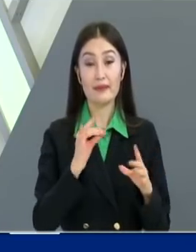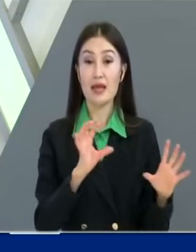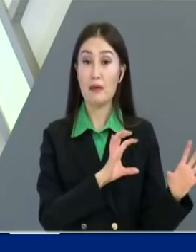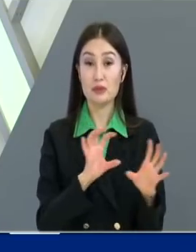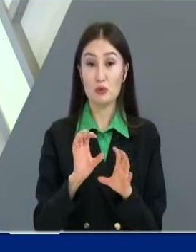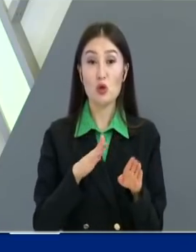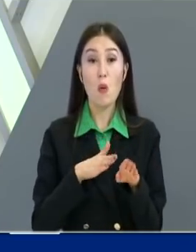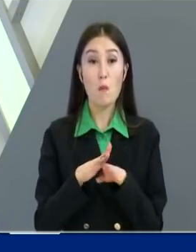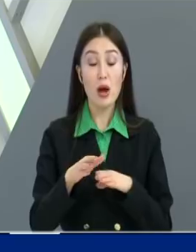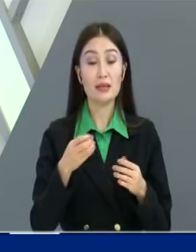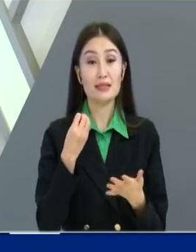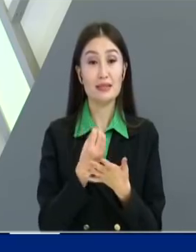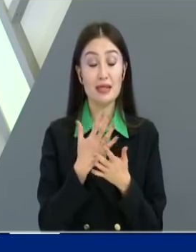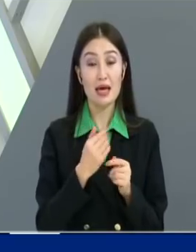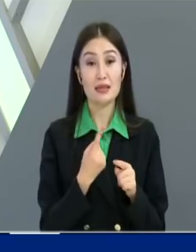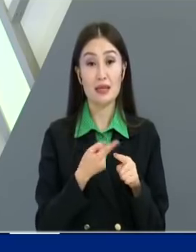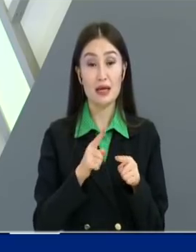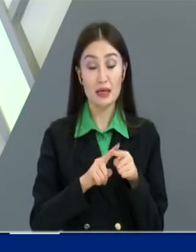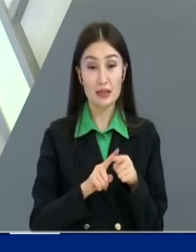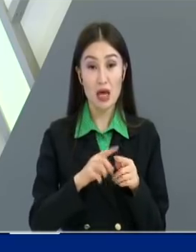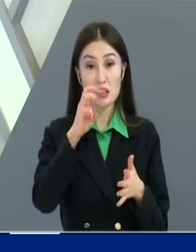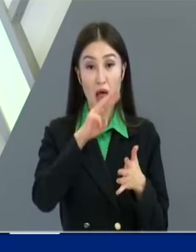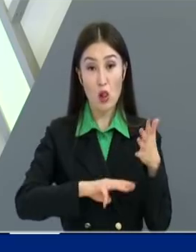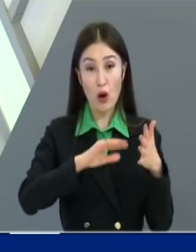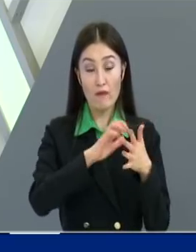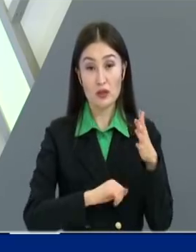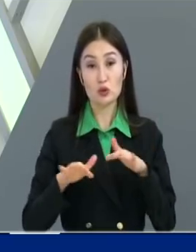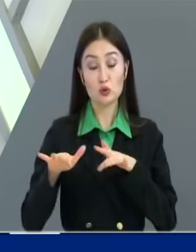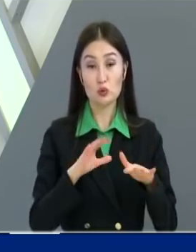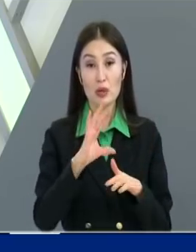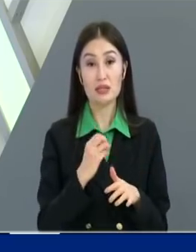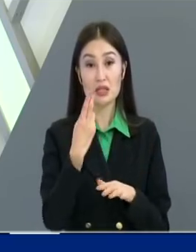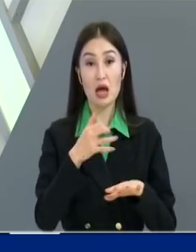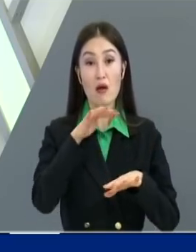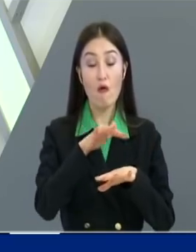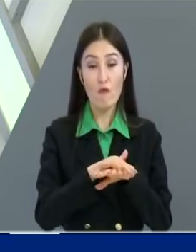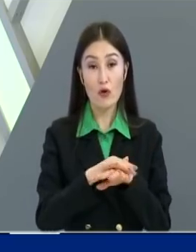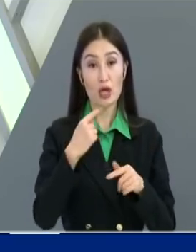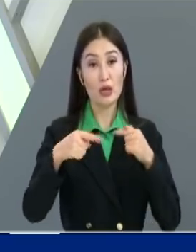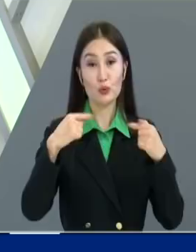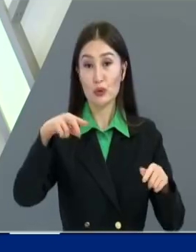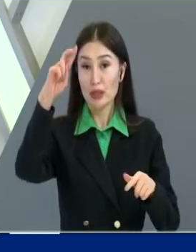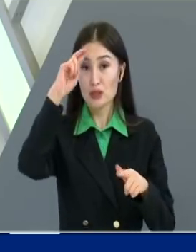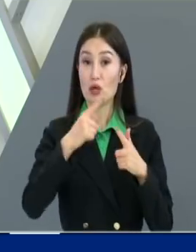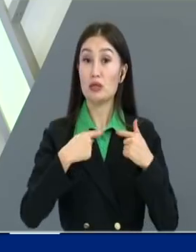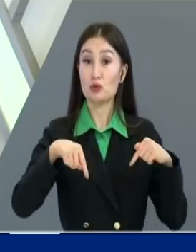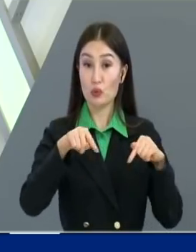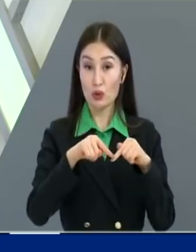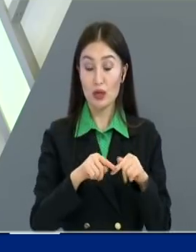обеспечить полноценное функционирование органов налоговой службы, социального фонда и других государственных